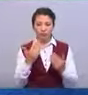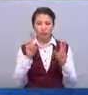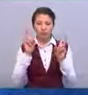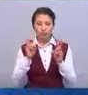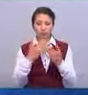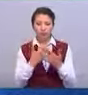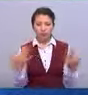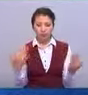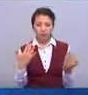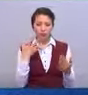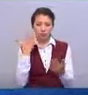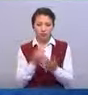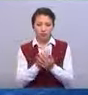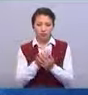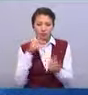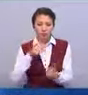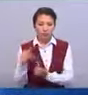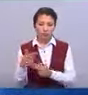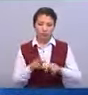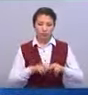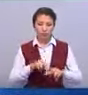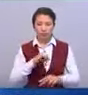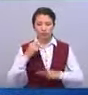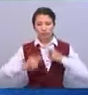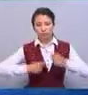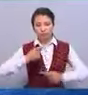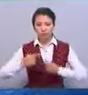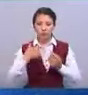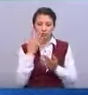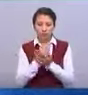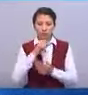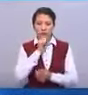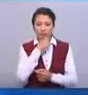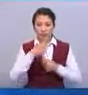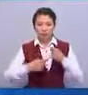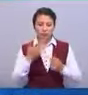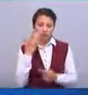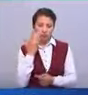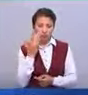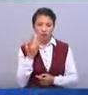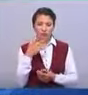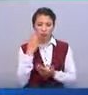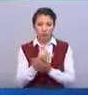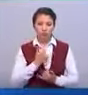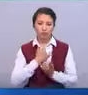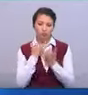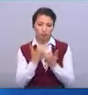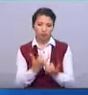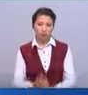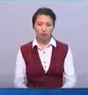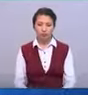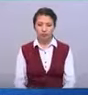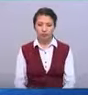арналып жасалады. Айтар ойы болуы міндетті. Атаның қанымен дарған бұл өнерге жас шебердің құрметі қашанда ерекше. Айналамдағы